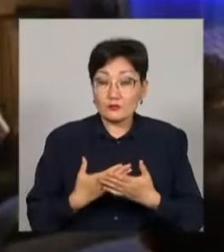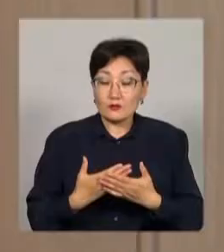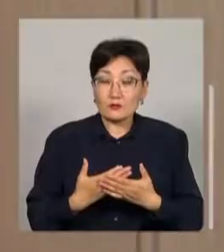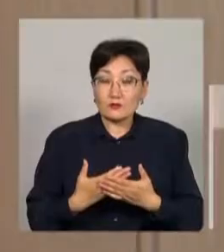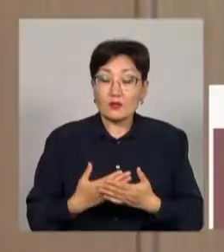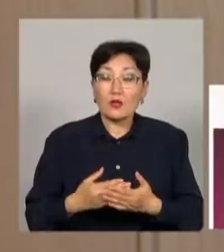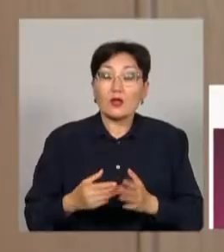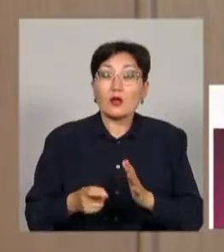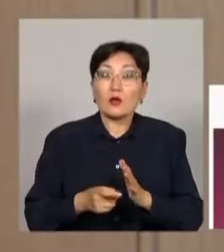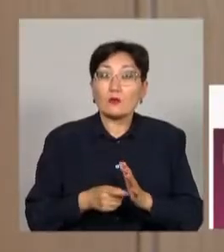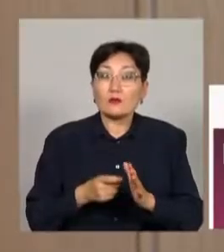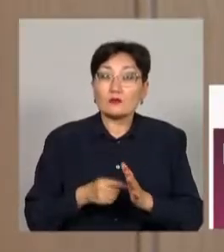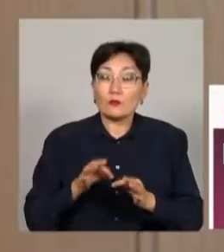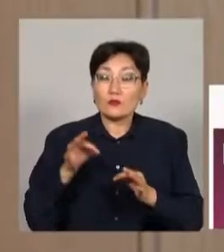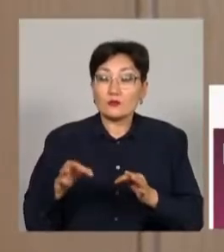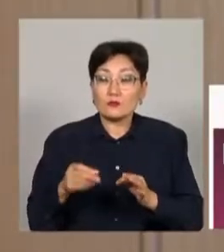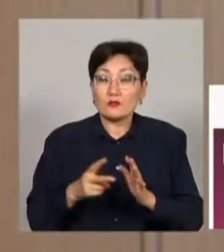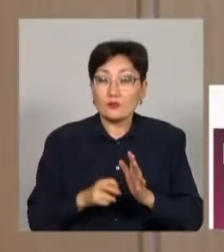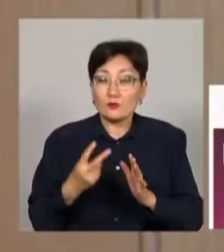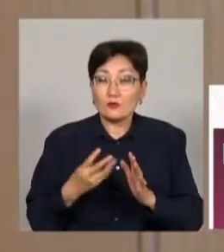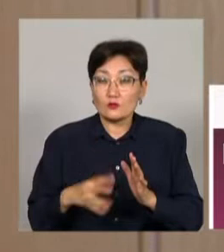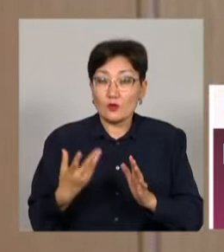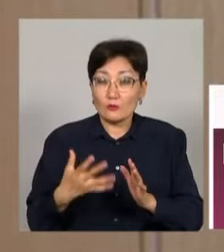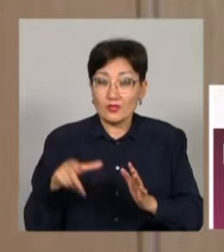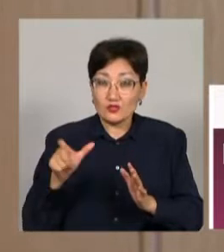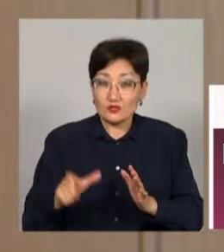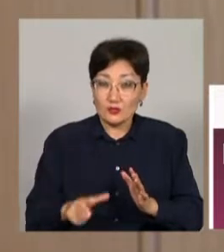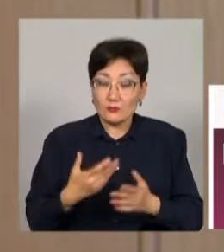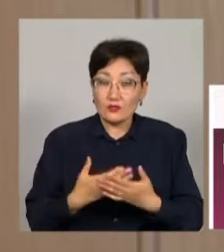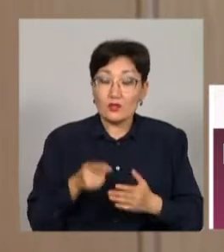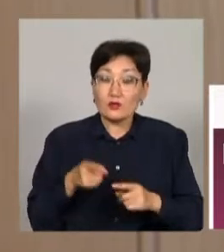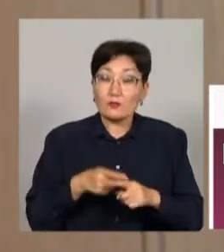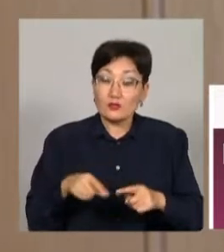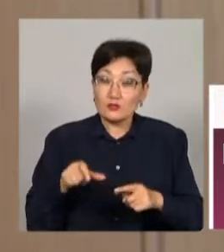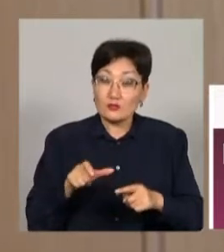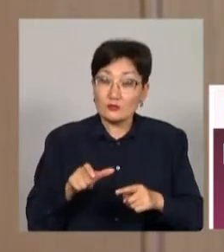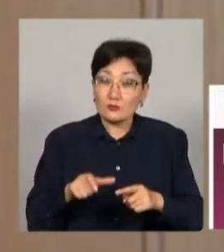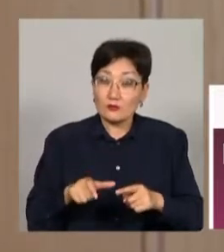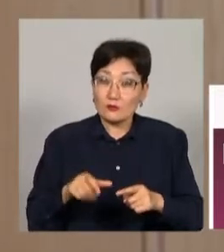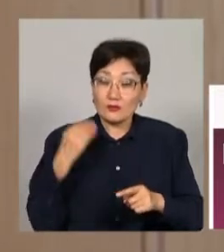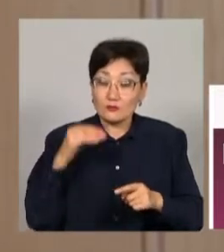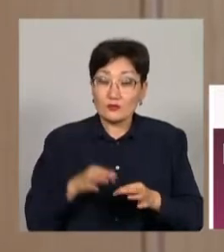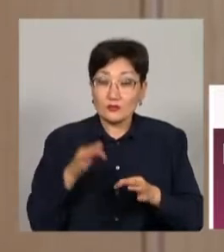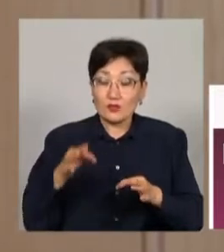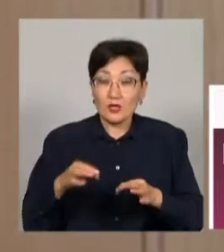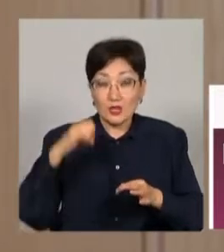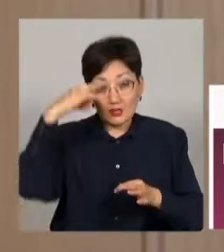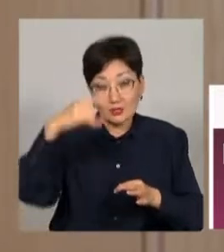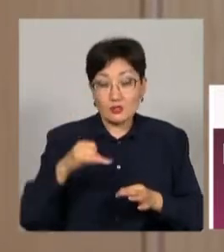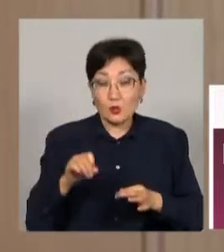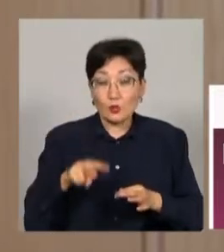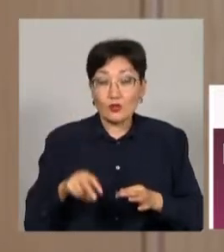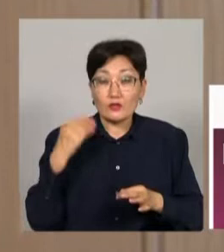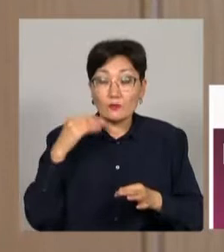Кызылординской области СП «Казгермунай» 745 человек, подрядчиков почти 1500. в Актюбинской области, в Казахой Лахтюбе,